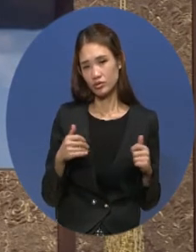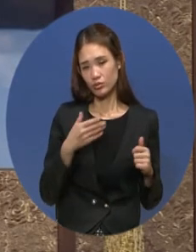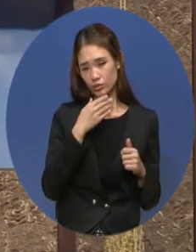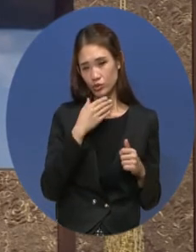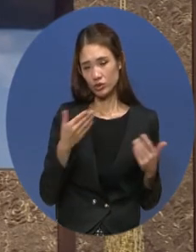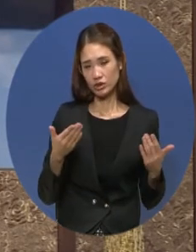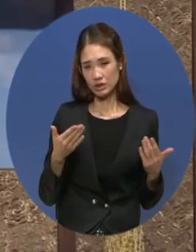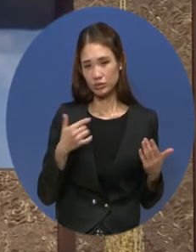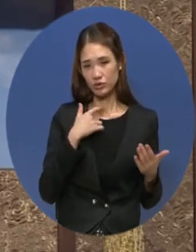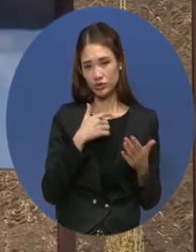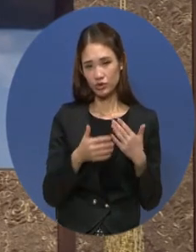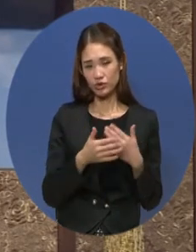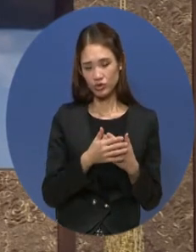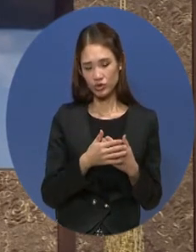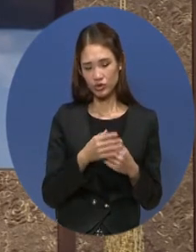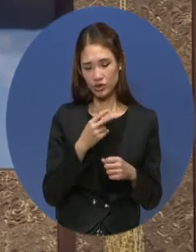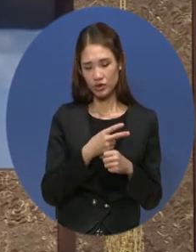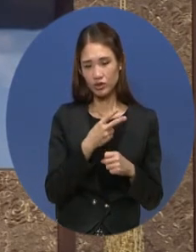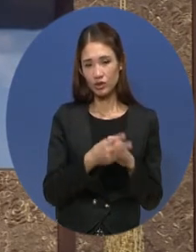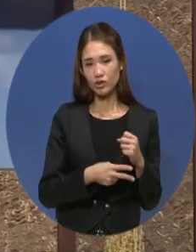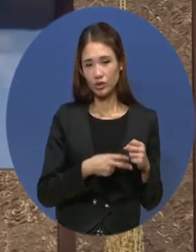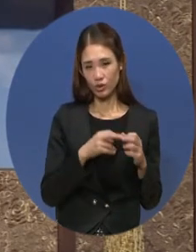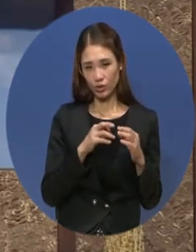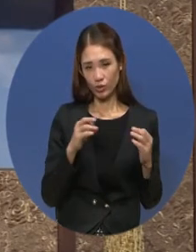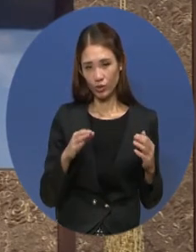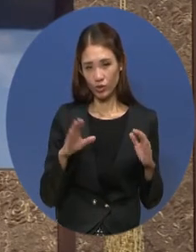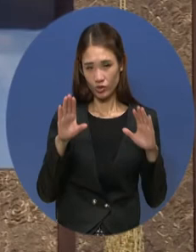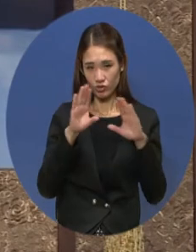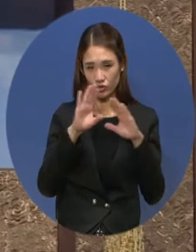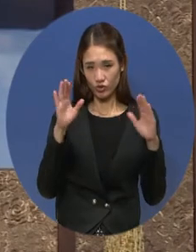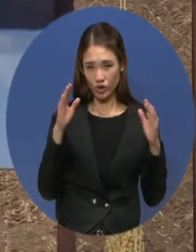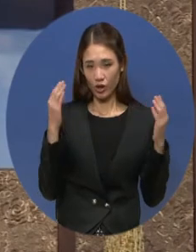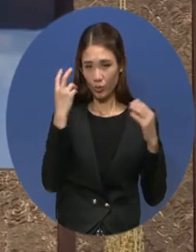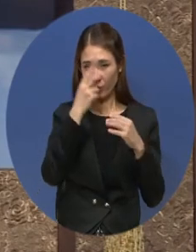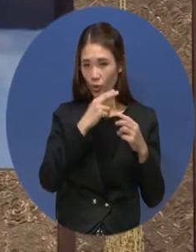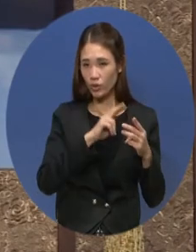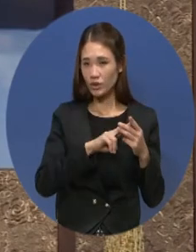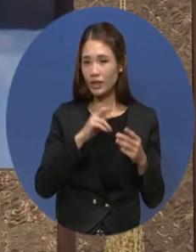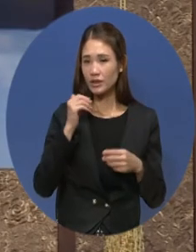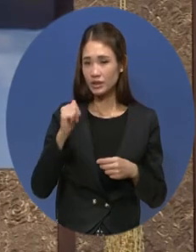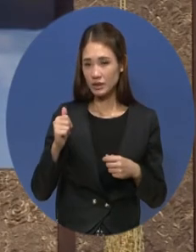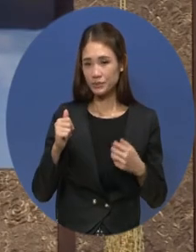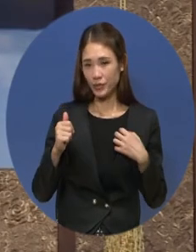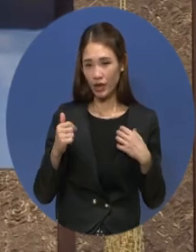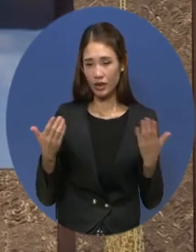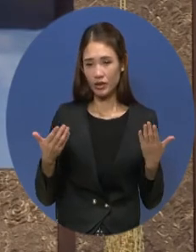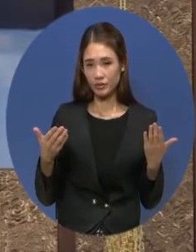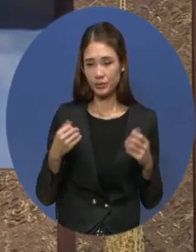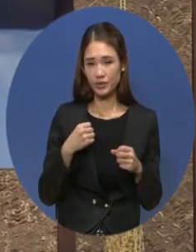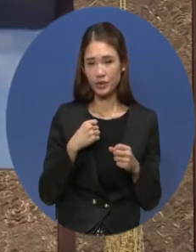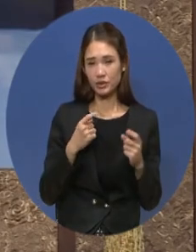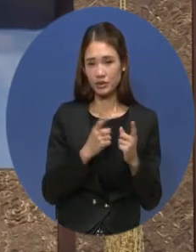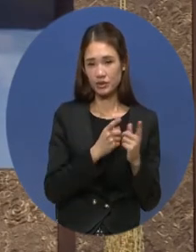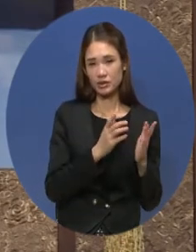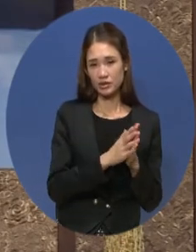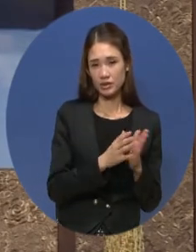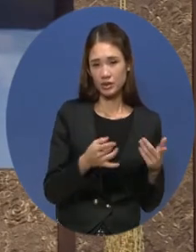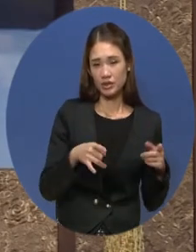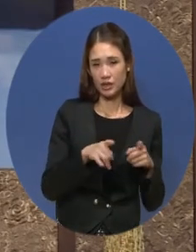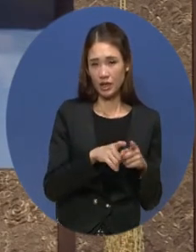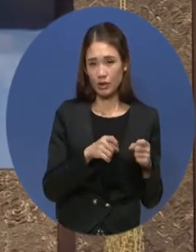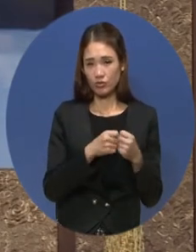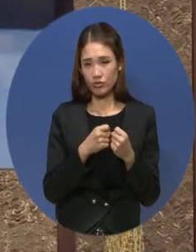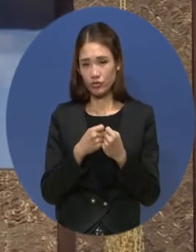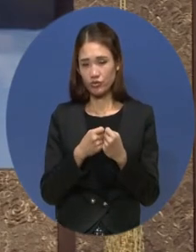이쁨을 했었고 실제 뭐 2년 동안 주간보호센터 팀장으로서 직접 우리 발달장애인 분들하고 같이